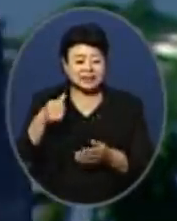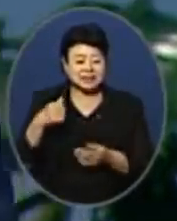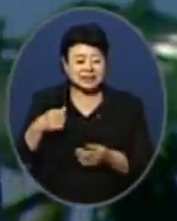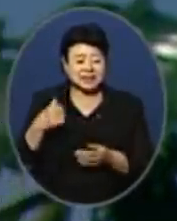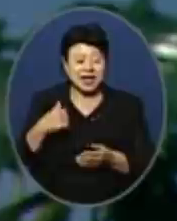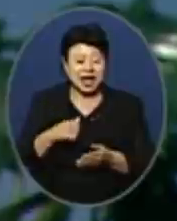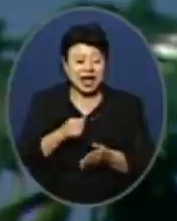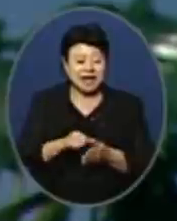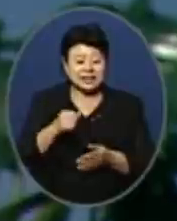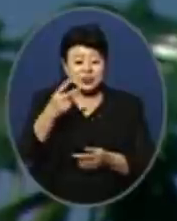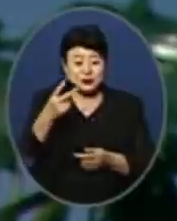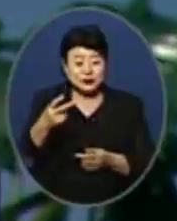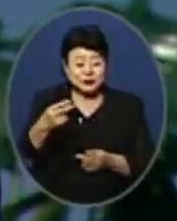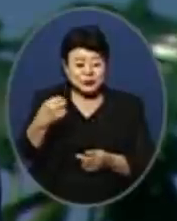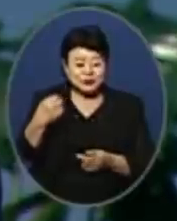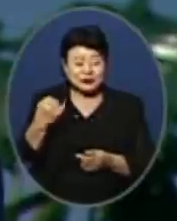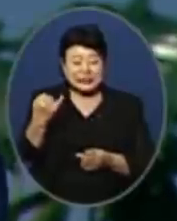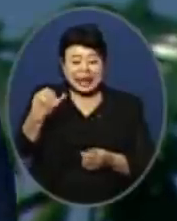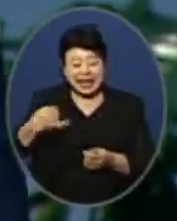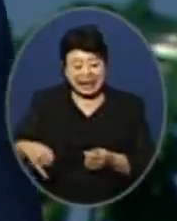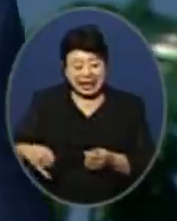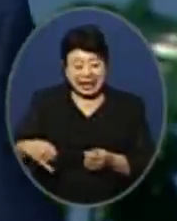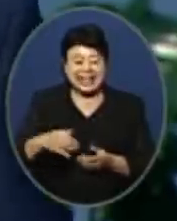하나, 그렇지?